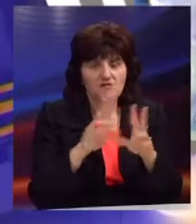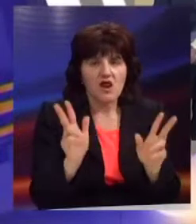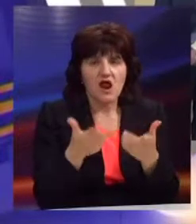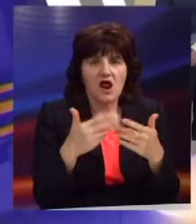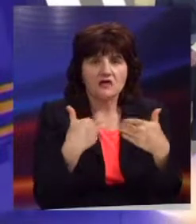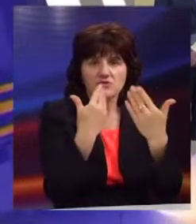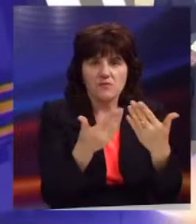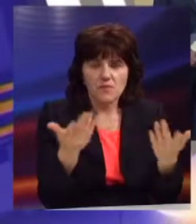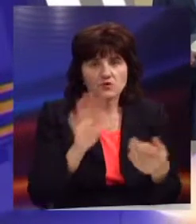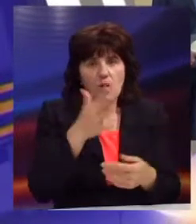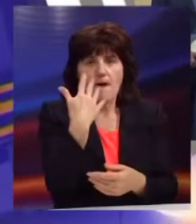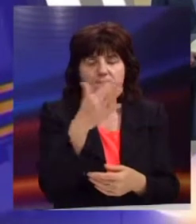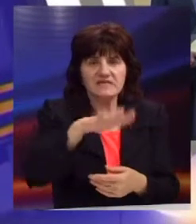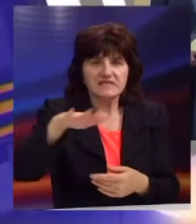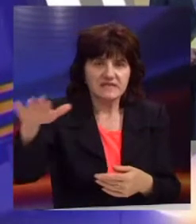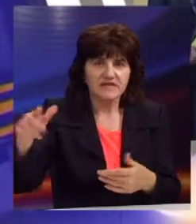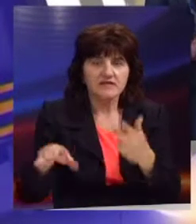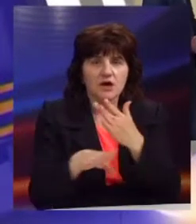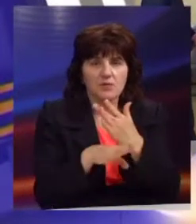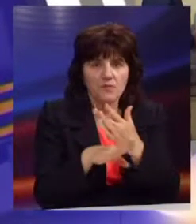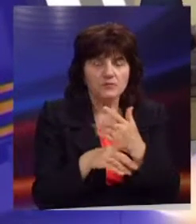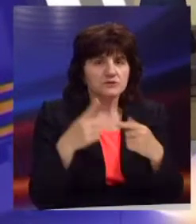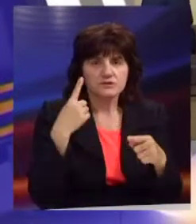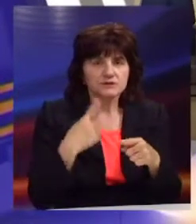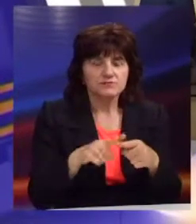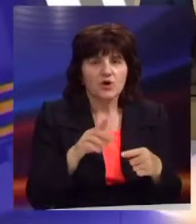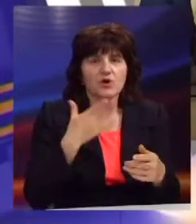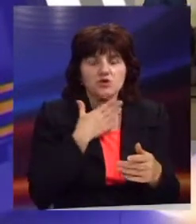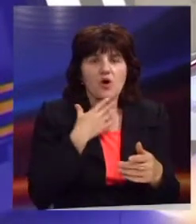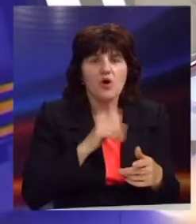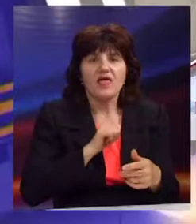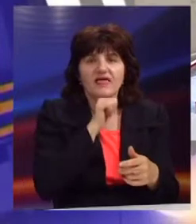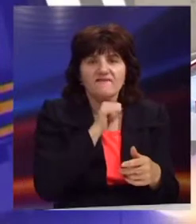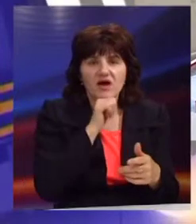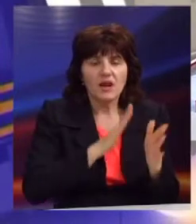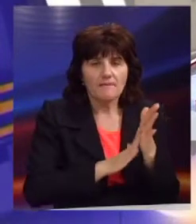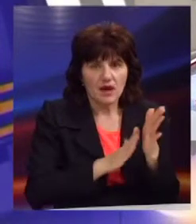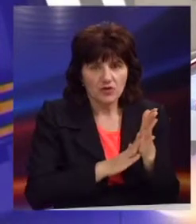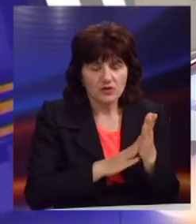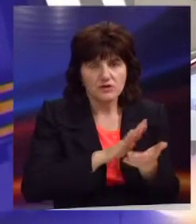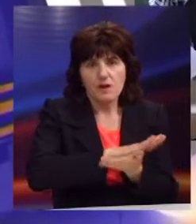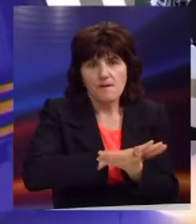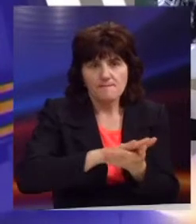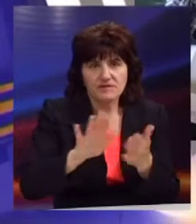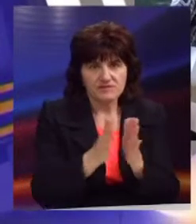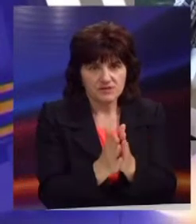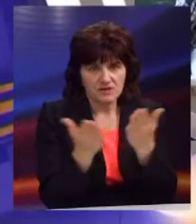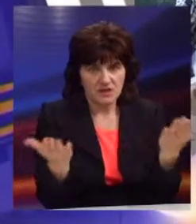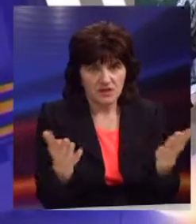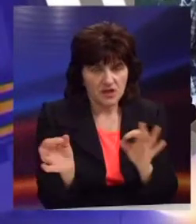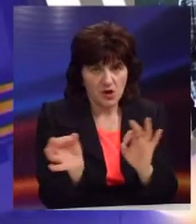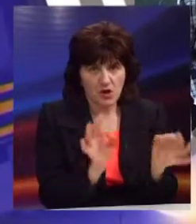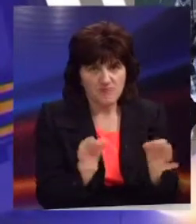za budžet roditelja oko 50 dece koji pohađaju osnovnu školu Ivan Milutinović. Pored besplatnih udžbenika koje već nekoliko